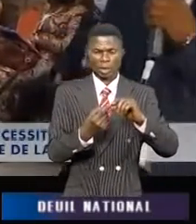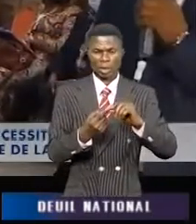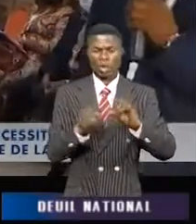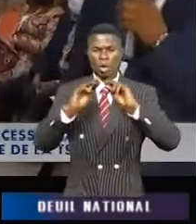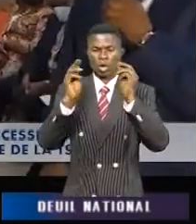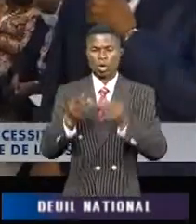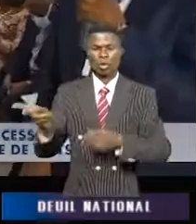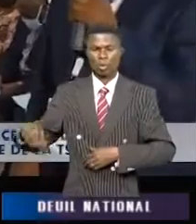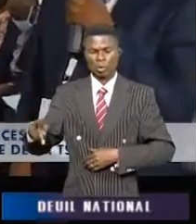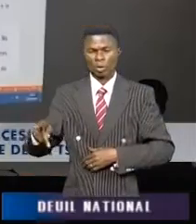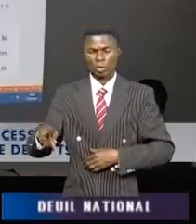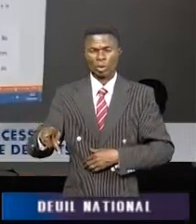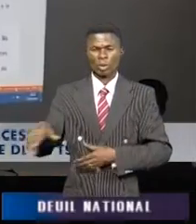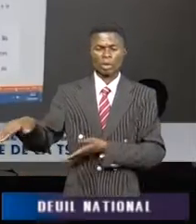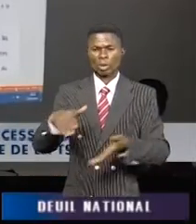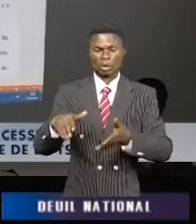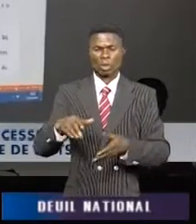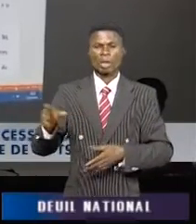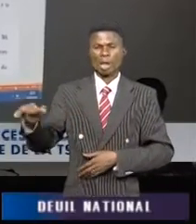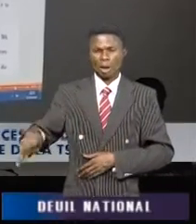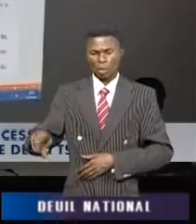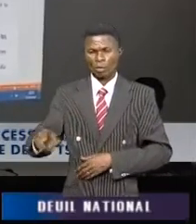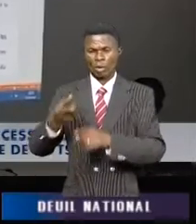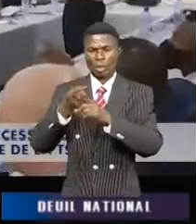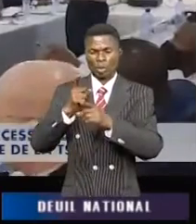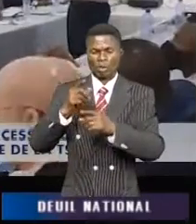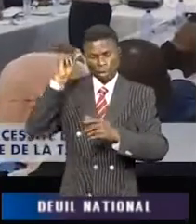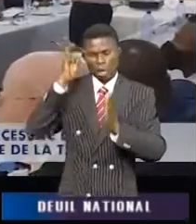commission provinciale routière de la Tchopo initiée par le